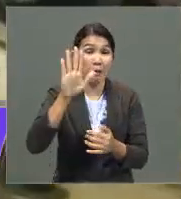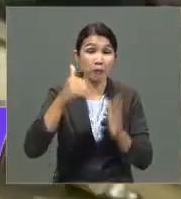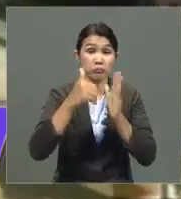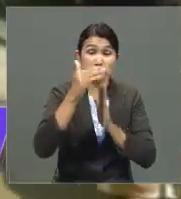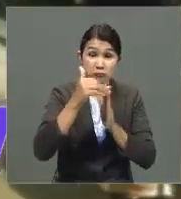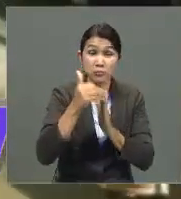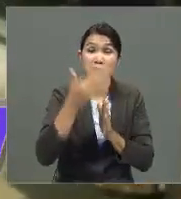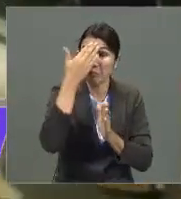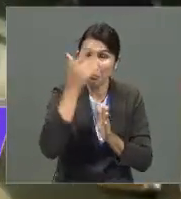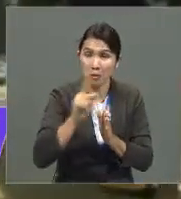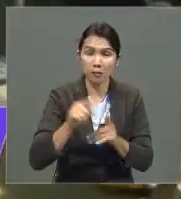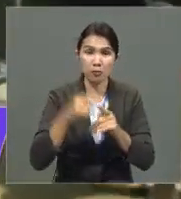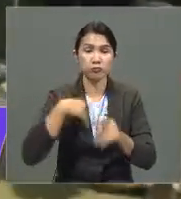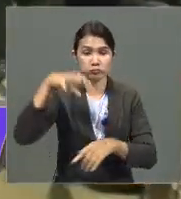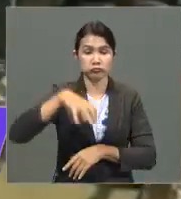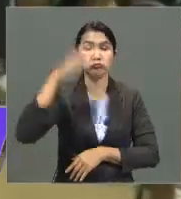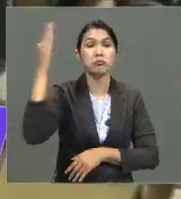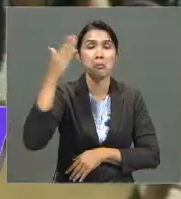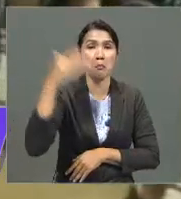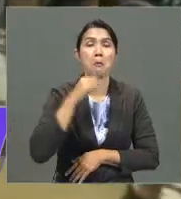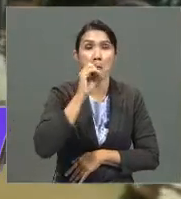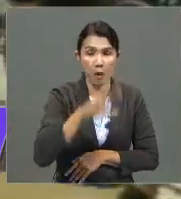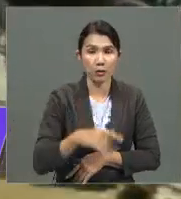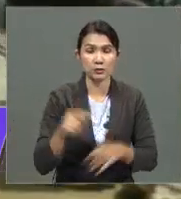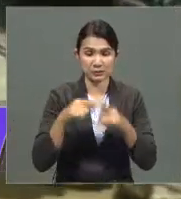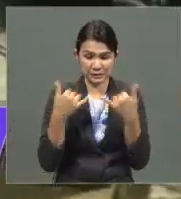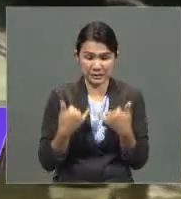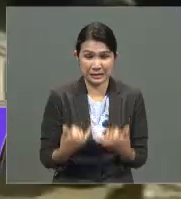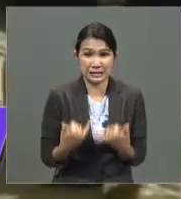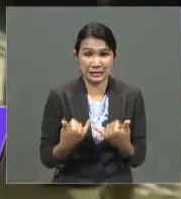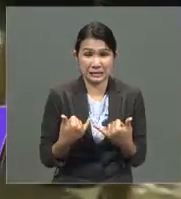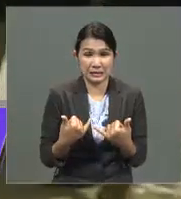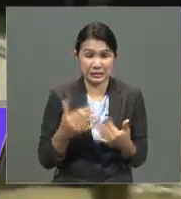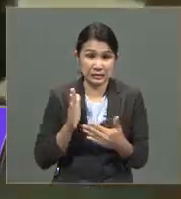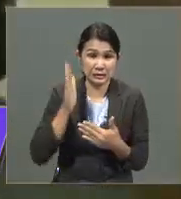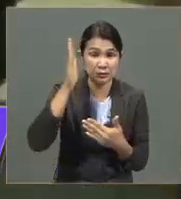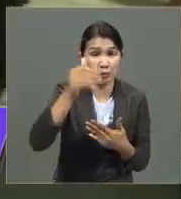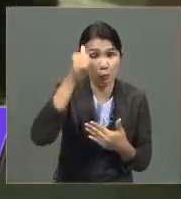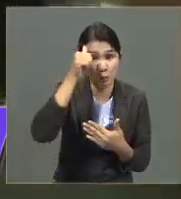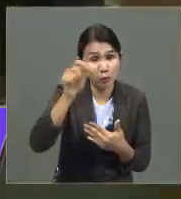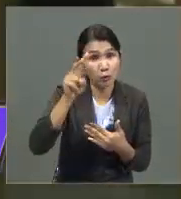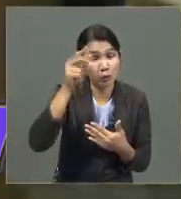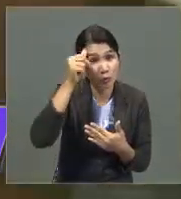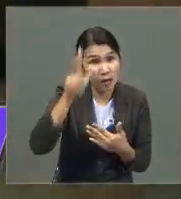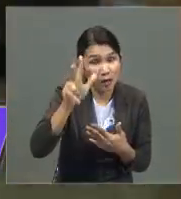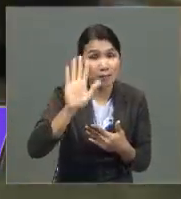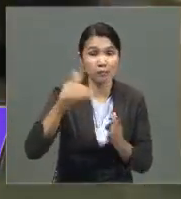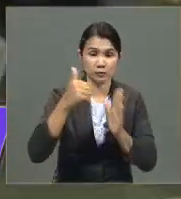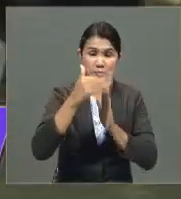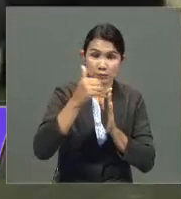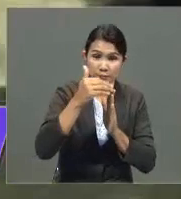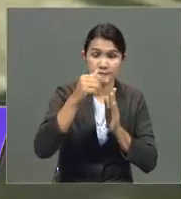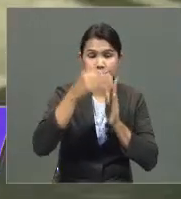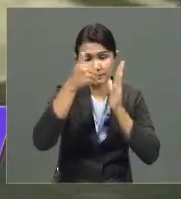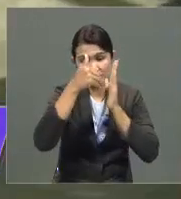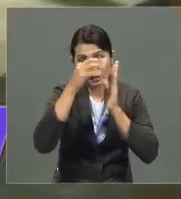ที่เกิดขึ้นเนื่องจากว่าพยากรณ์อุตุนิยมวิทยาได้บอกไว้ว่าในห่วงจากนั้นจากนี้ไปสองสามวันด้วยกันในส่วนของภาคเหนือและภาคเหนือ